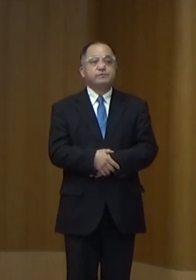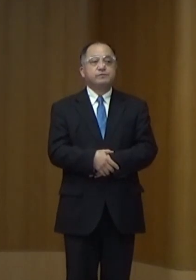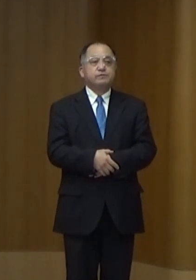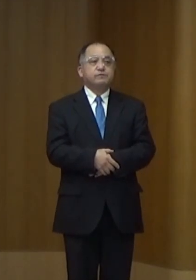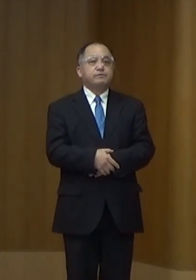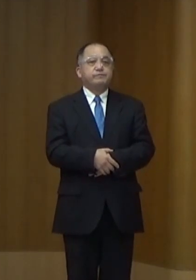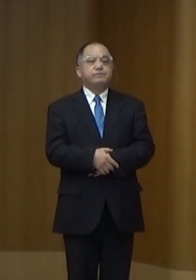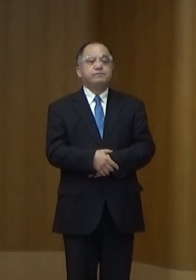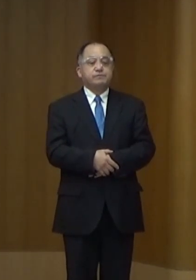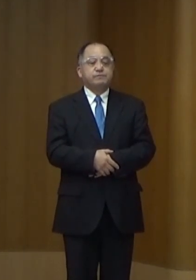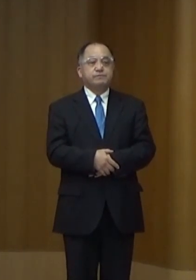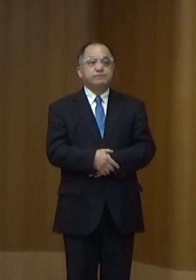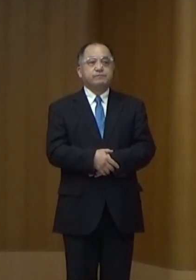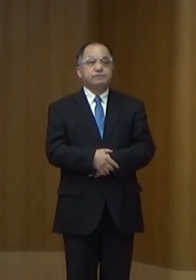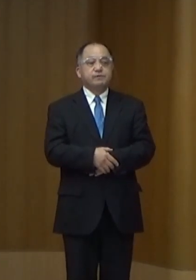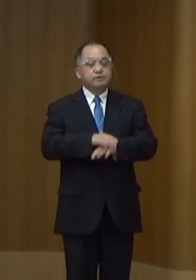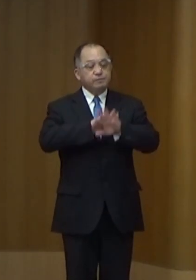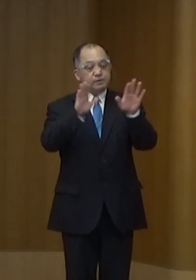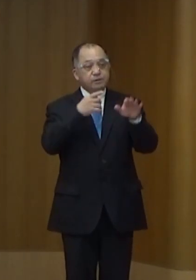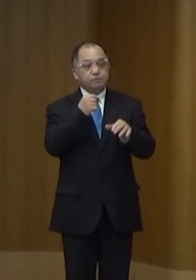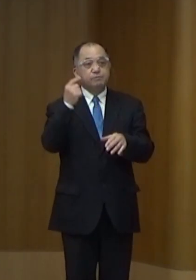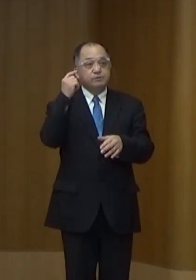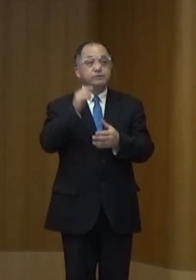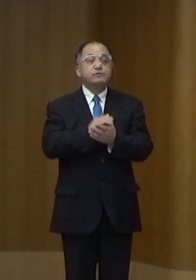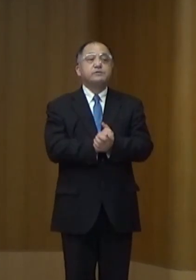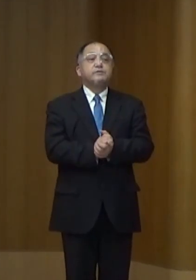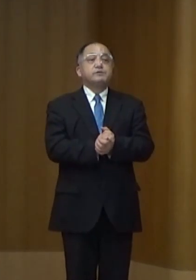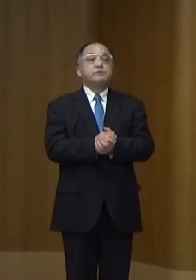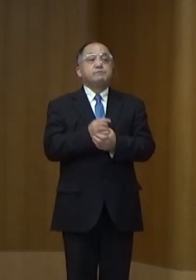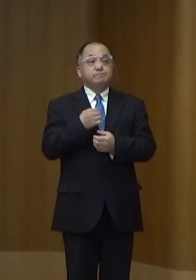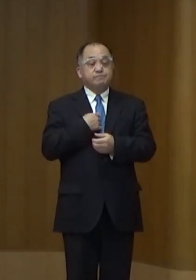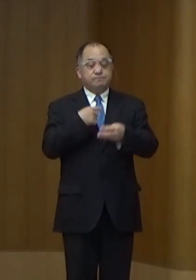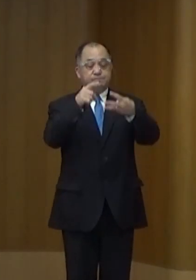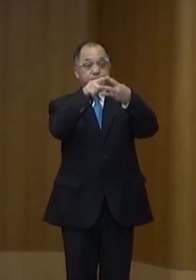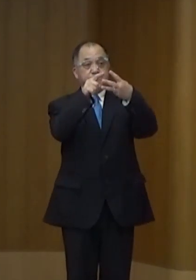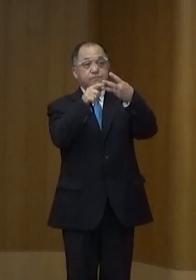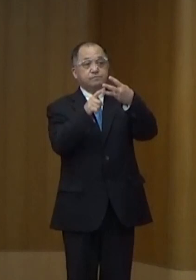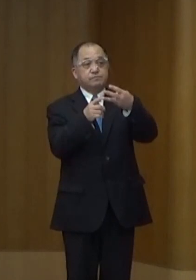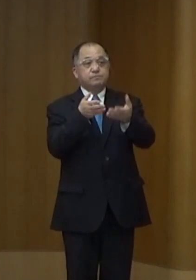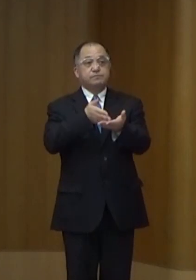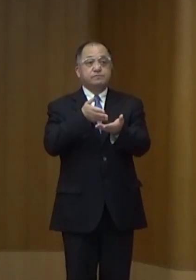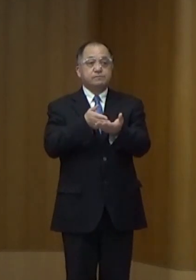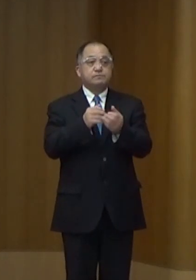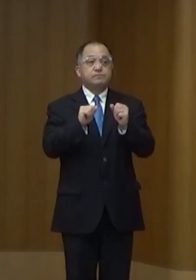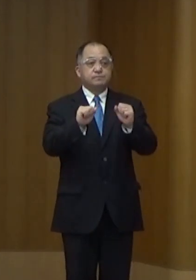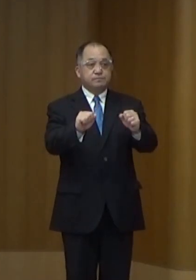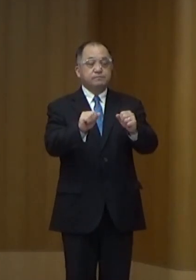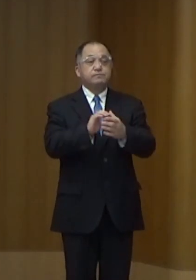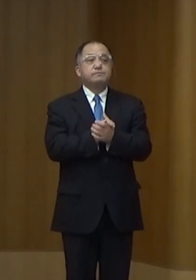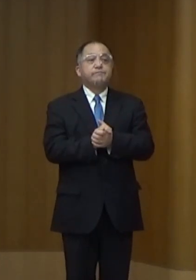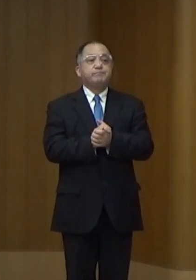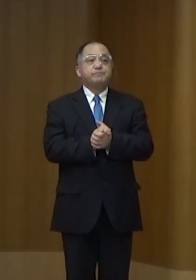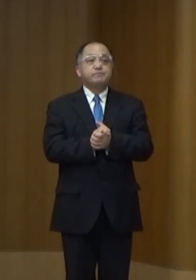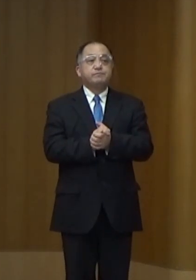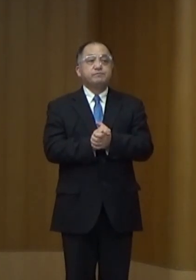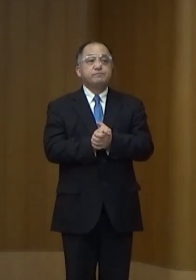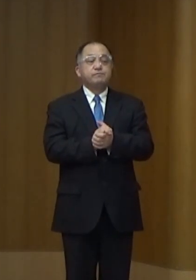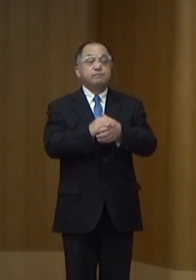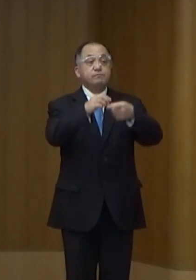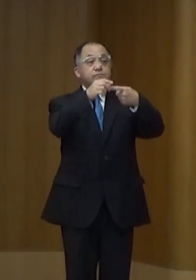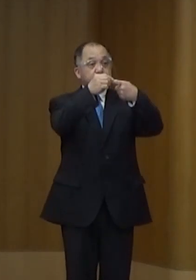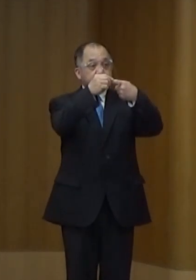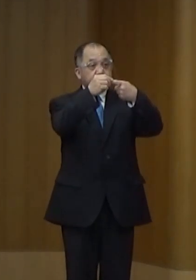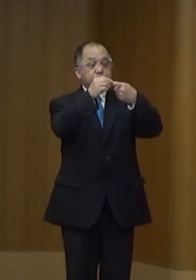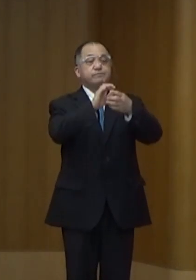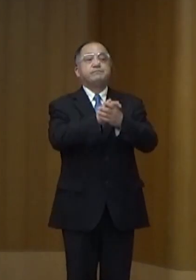い、定例会見を始めさせていただきます。私から3点お話をさせていただきます。まず1点目であり